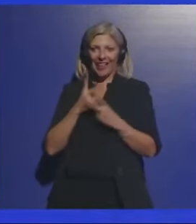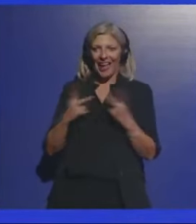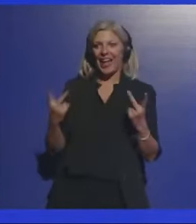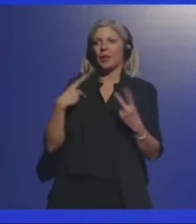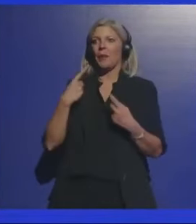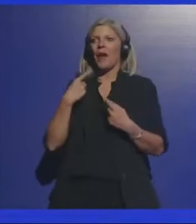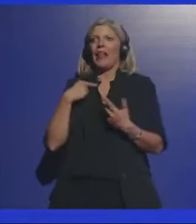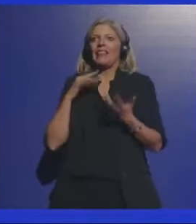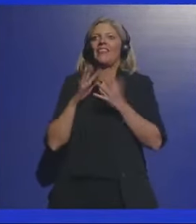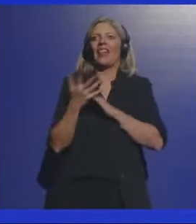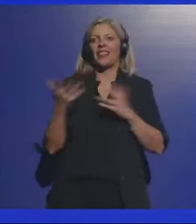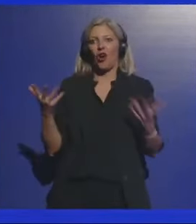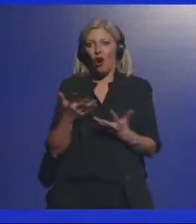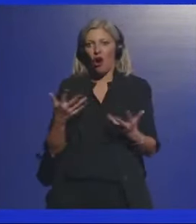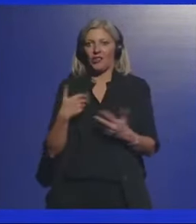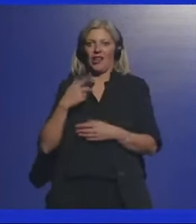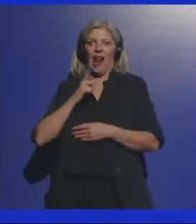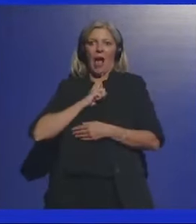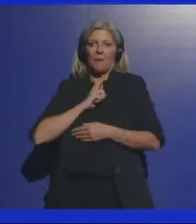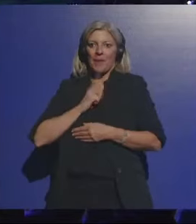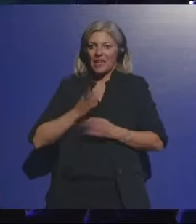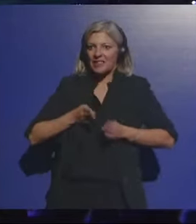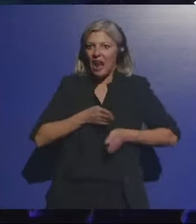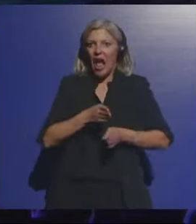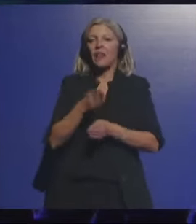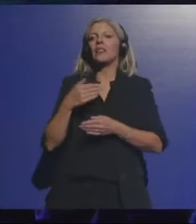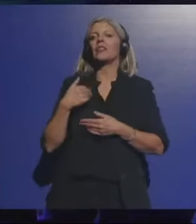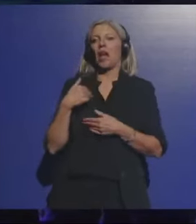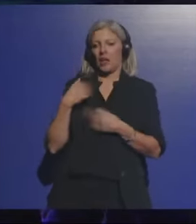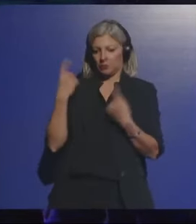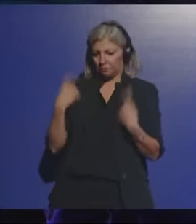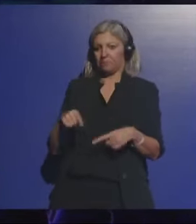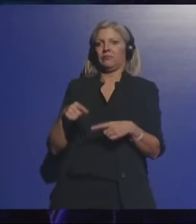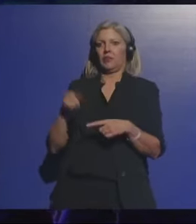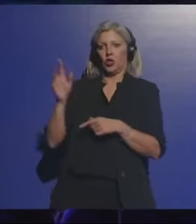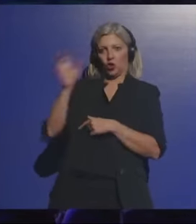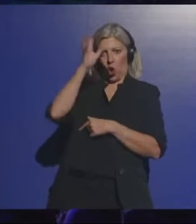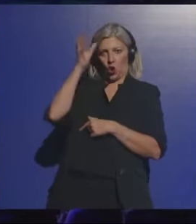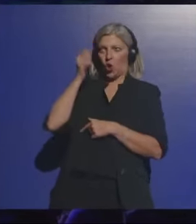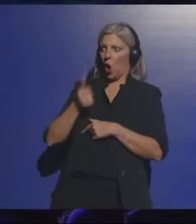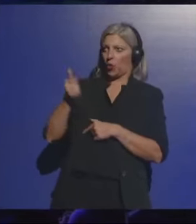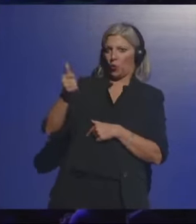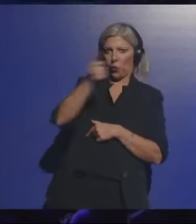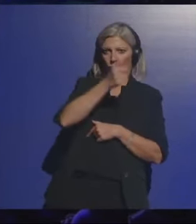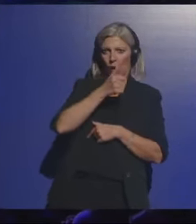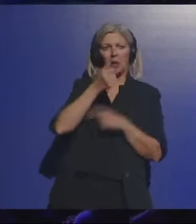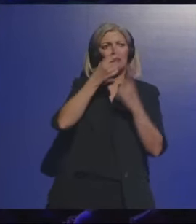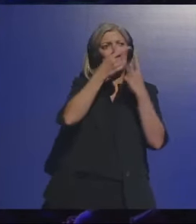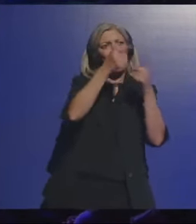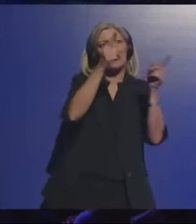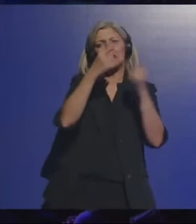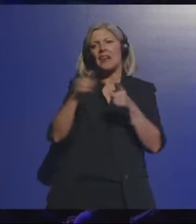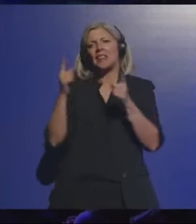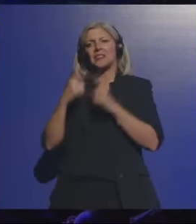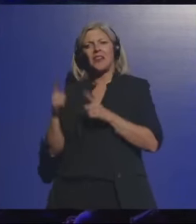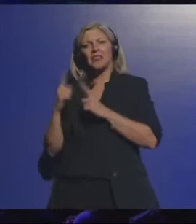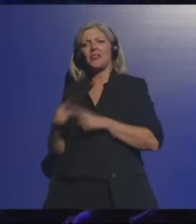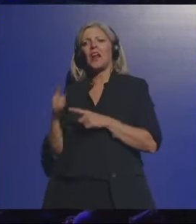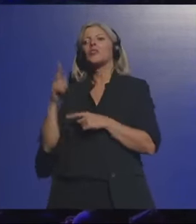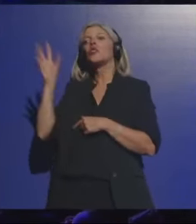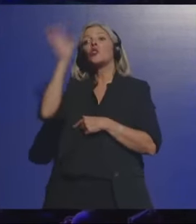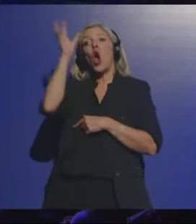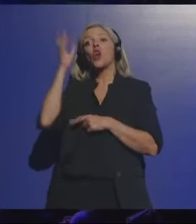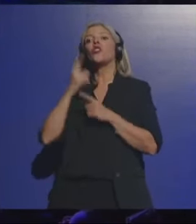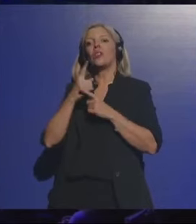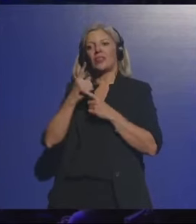potremmo diventare Qual è la nostra strada è per quello che noi abbiamo dei sogni ognuno a sogni diverso dagli altri e questi sogni